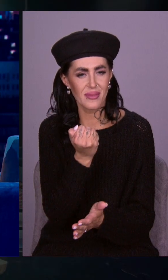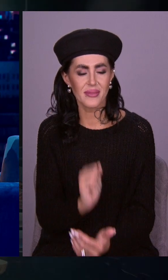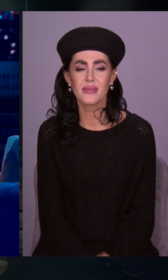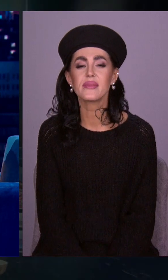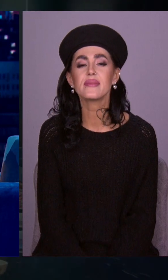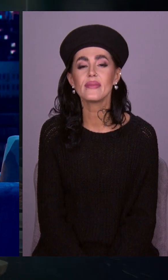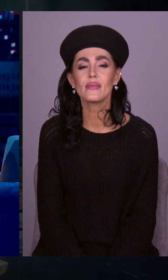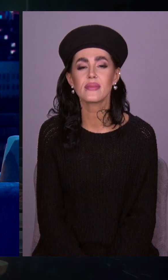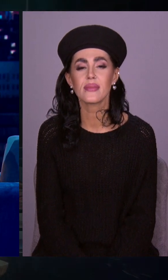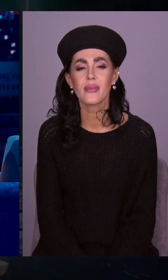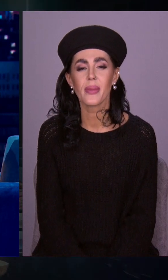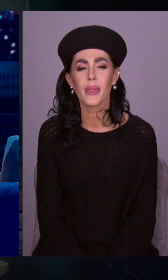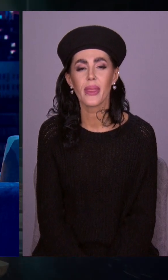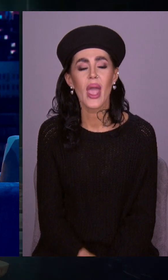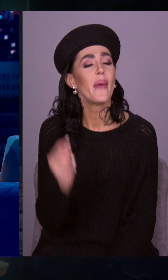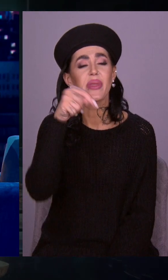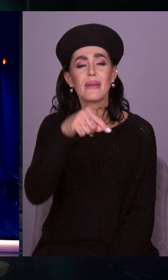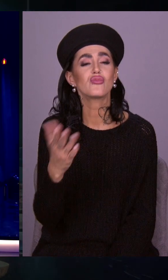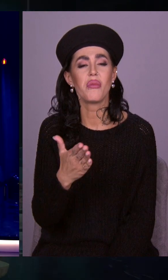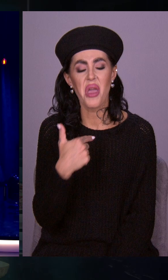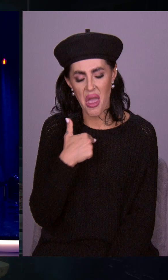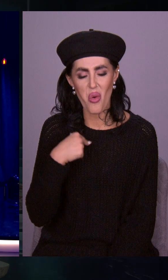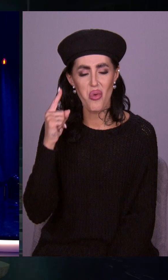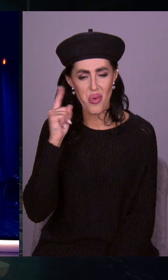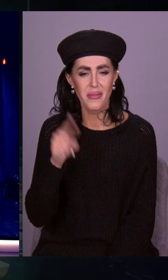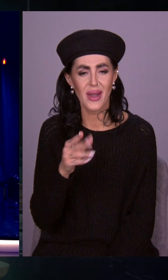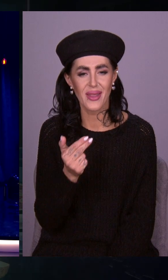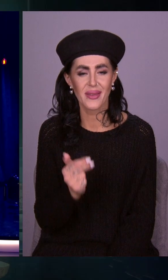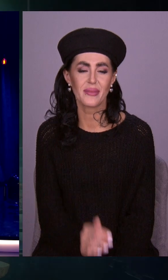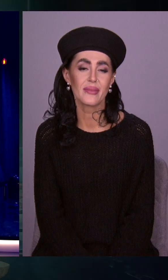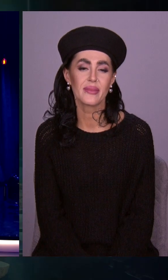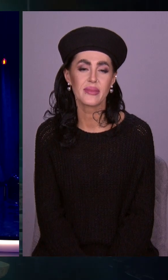А давайте, давайте. Ні, ну це я вмію, якщо чесно.